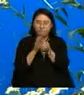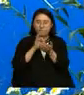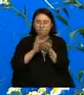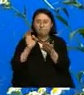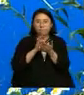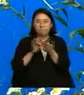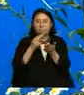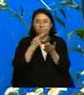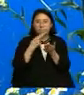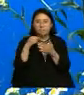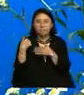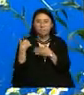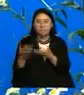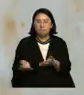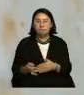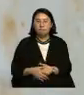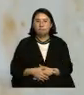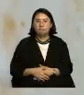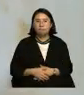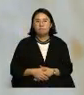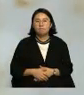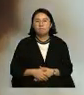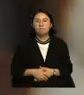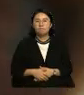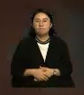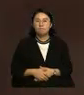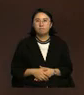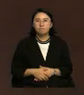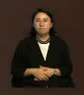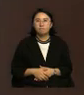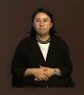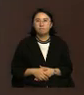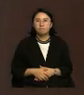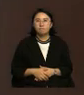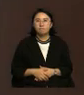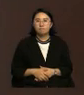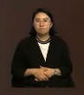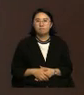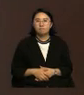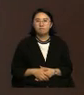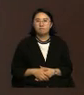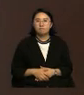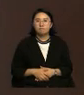못한 채 방치되고 있습니다. 딜라이브 서울 경기 케이블 TV 전병천입니다.